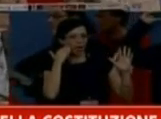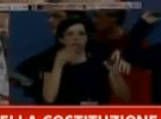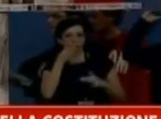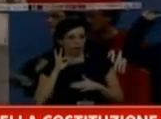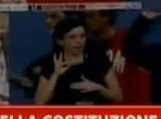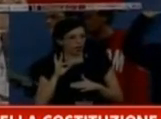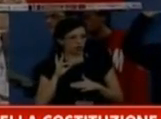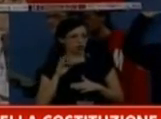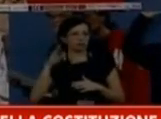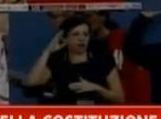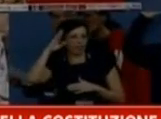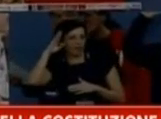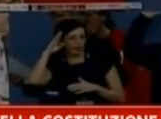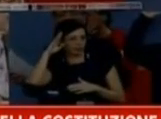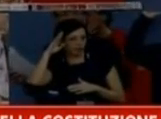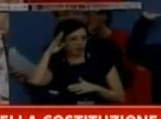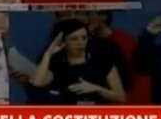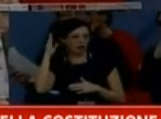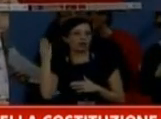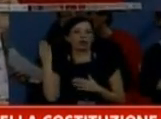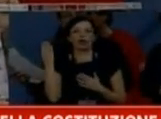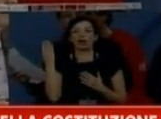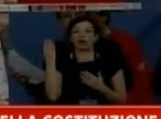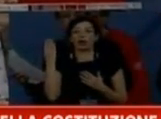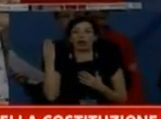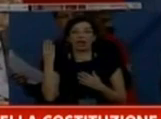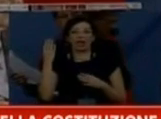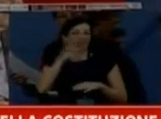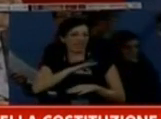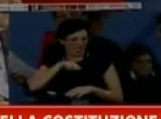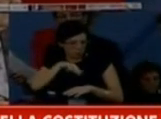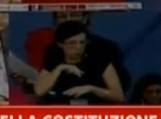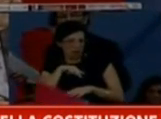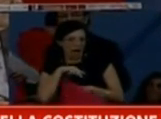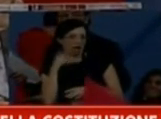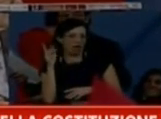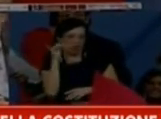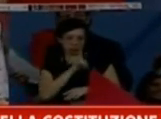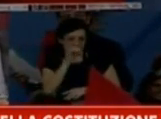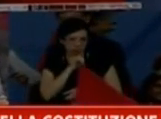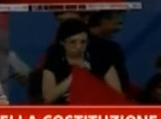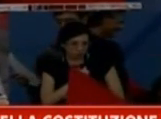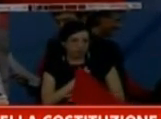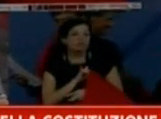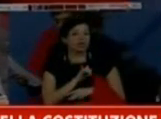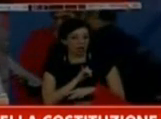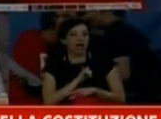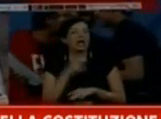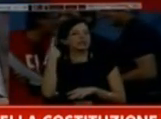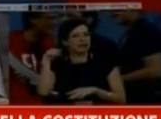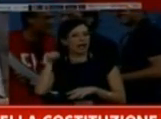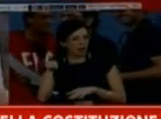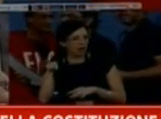bene comune, disattenti al bene particolare, una Costituzione anche mediocre può funzionare